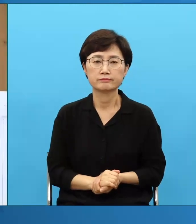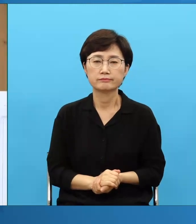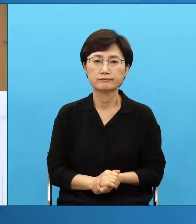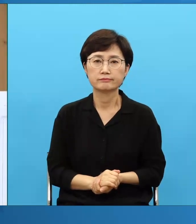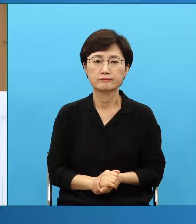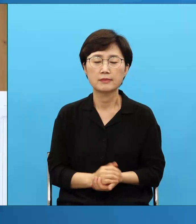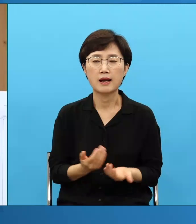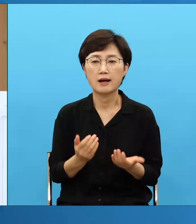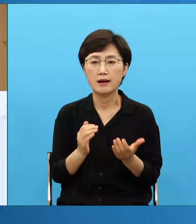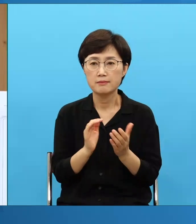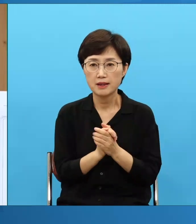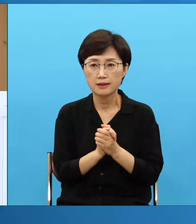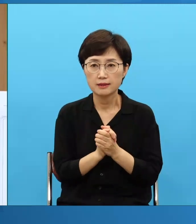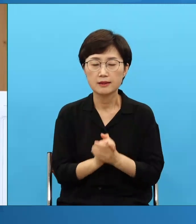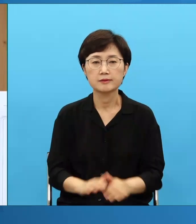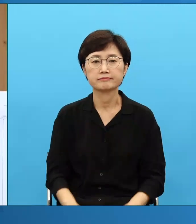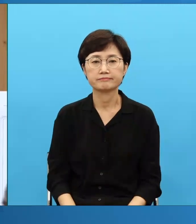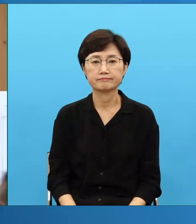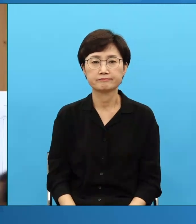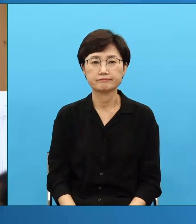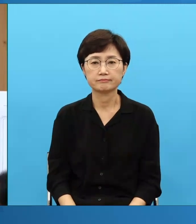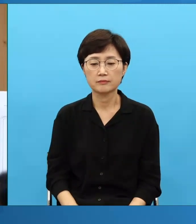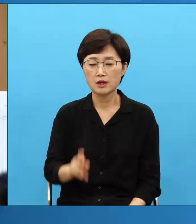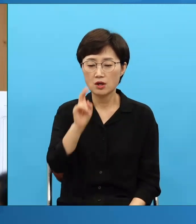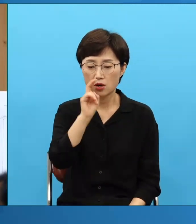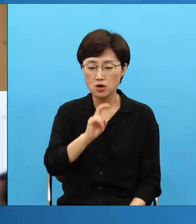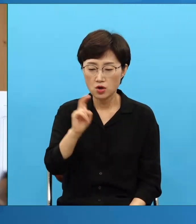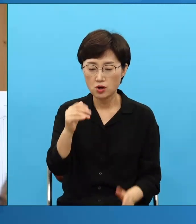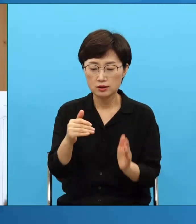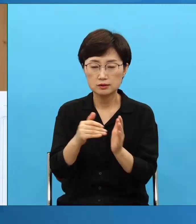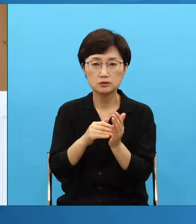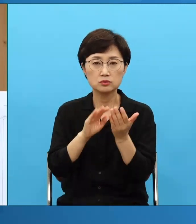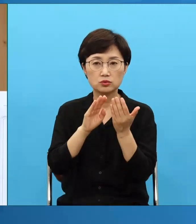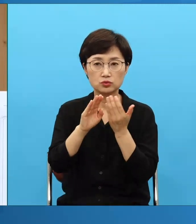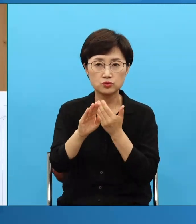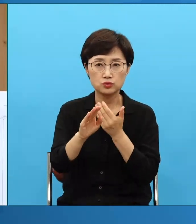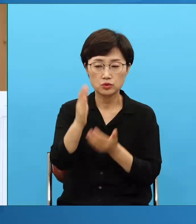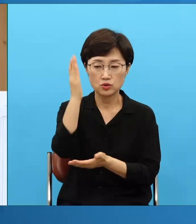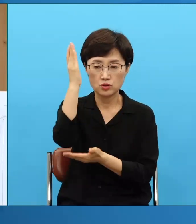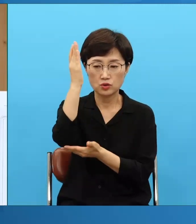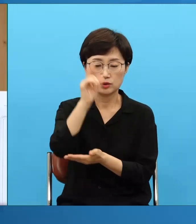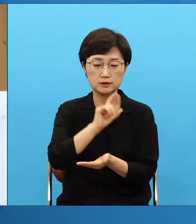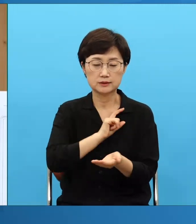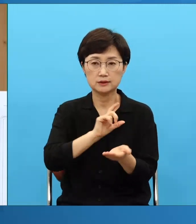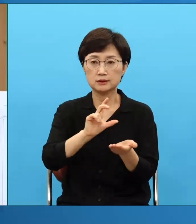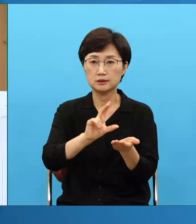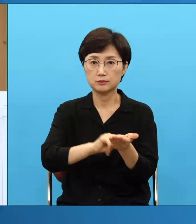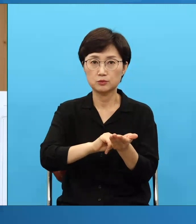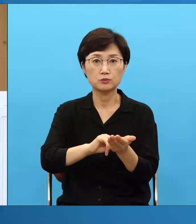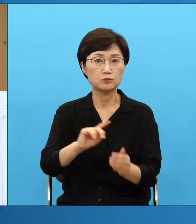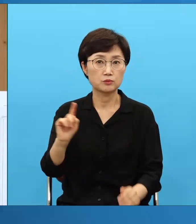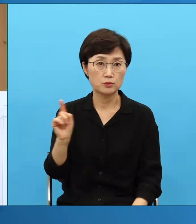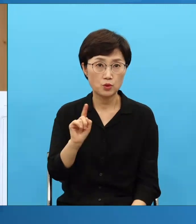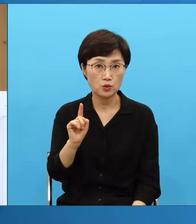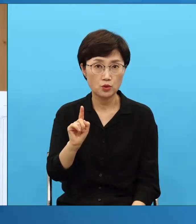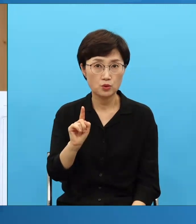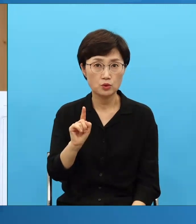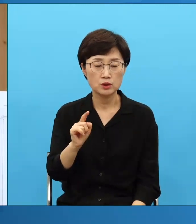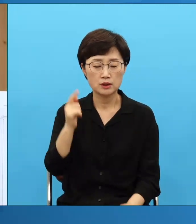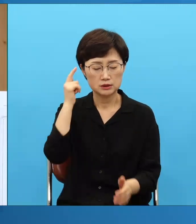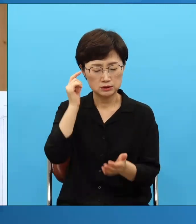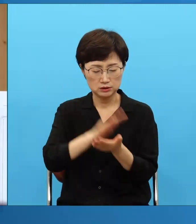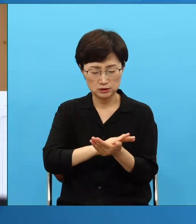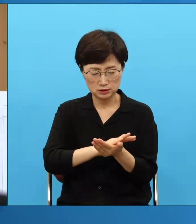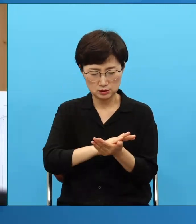아멘. 다윗 찬양대성 하나님께 찬양드린 후에 당회장 요강수 목사님께서 시원케